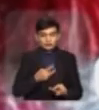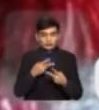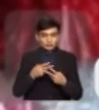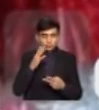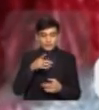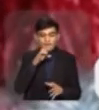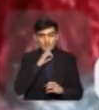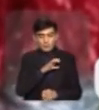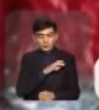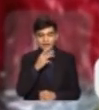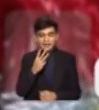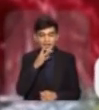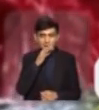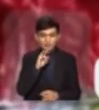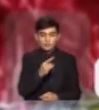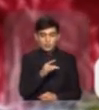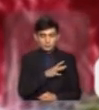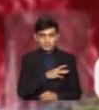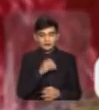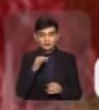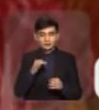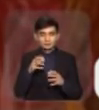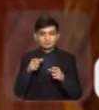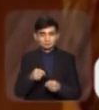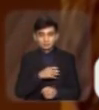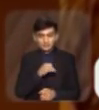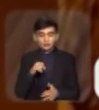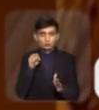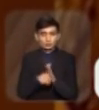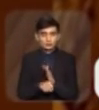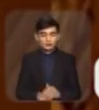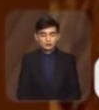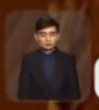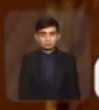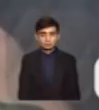за похищение трехлетнего ребенка, удержание его в заложниках и убийство. Я клянусь